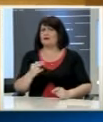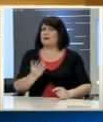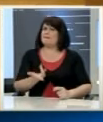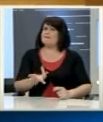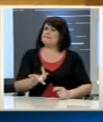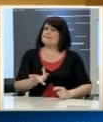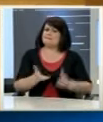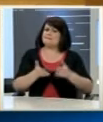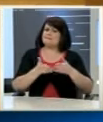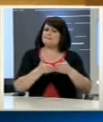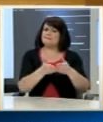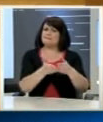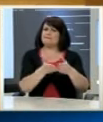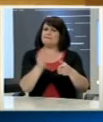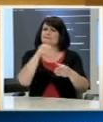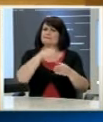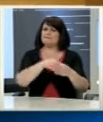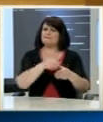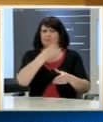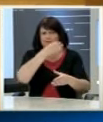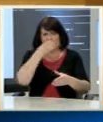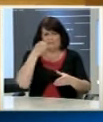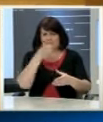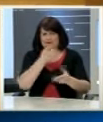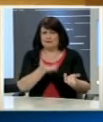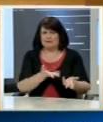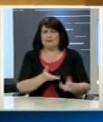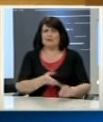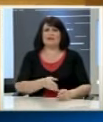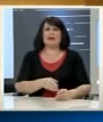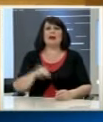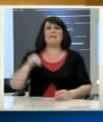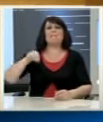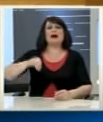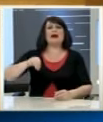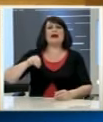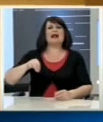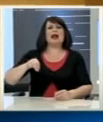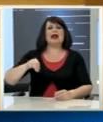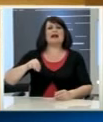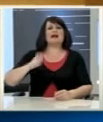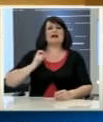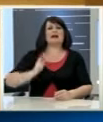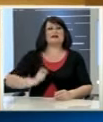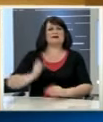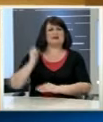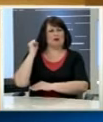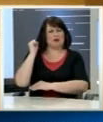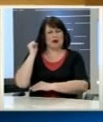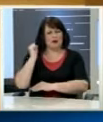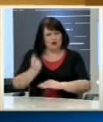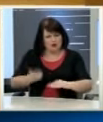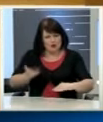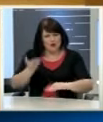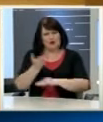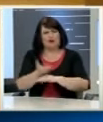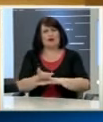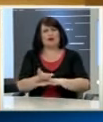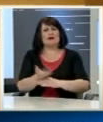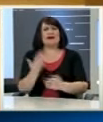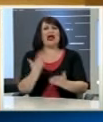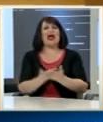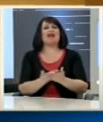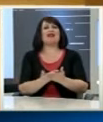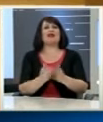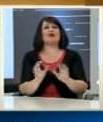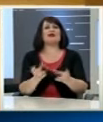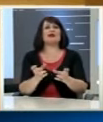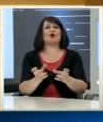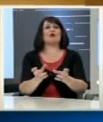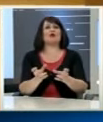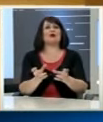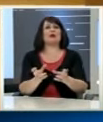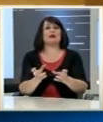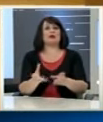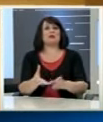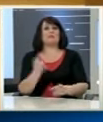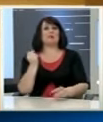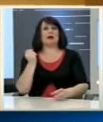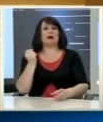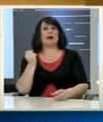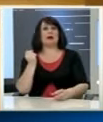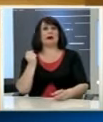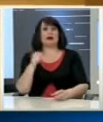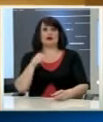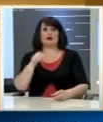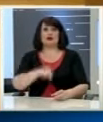κύριε καμμένο όταν ο κύριος μαρινάκης κατάφερε και έγινε υπερθεματιστής και πήρε μία τηλεοπτική άδεια γιατί ξαφνικά